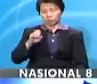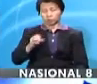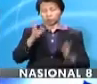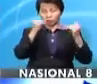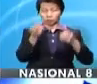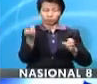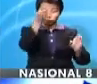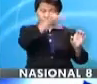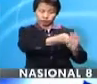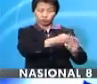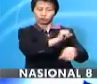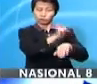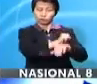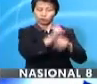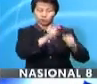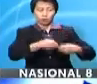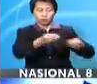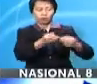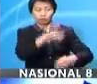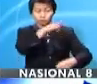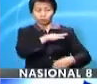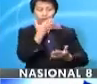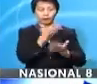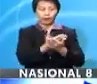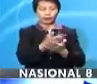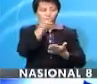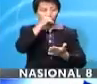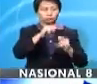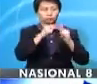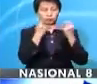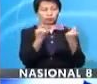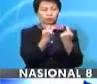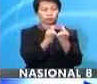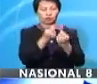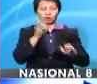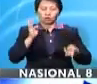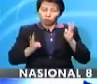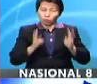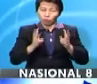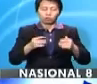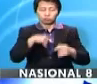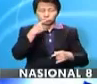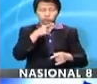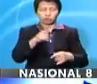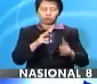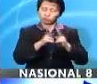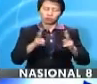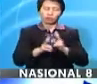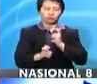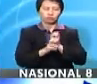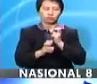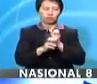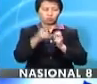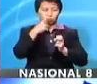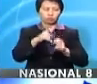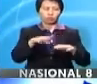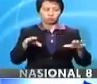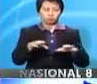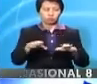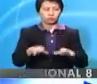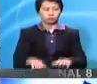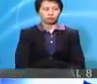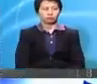penyertaan di Singapura dapat memberi pulangan yang baik kepada pasukan walaupun mengakui ia agak sukar untuk